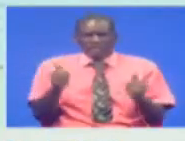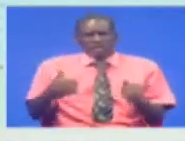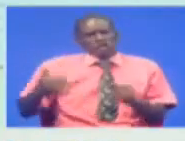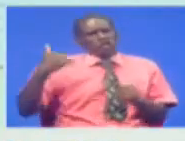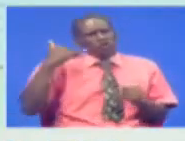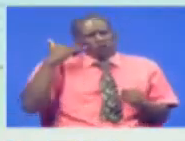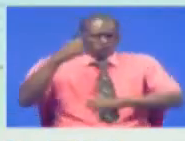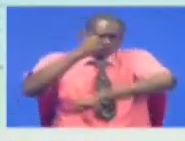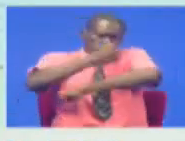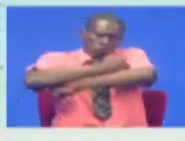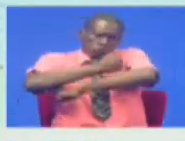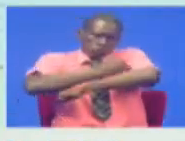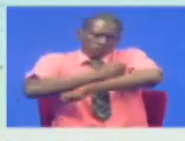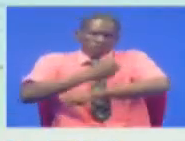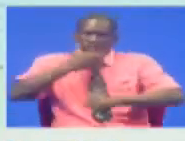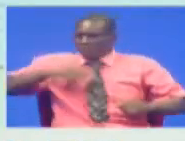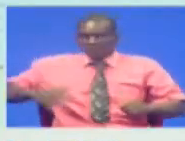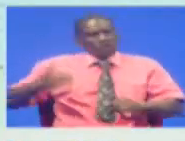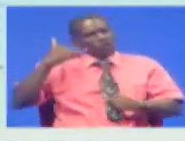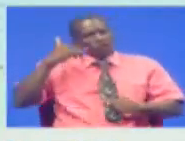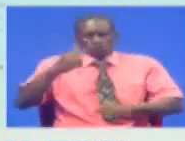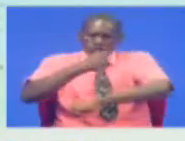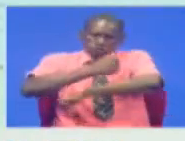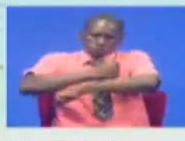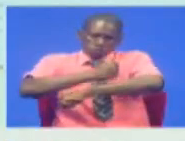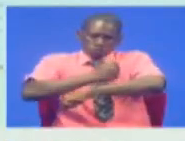shule and then